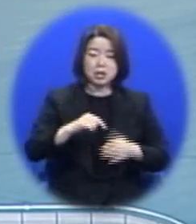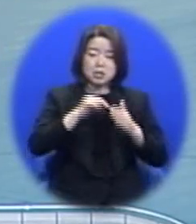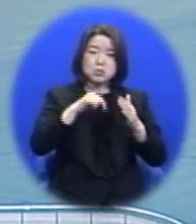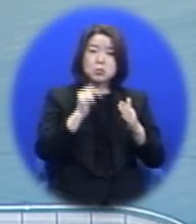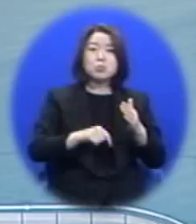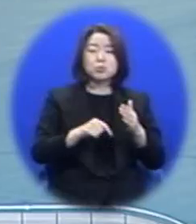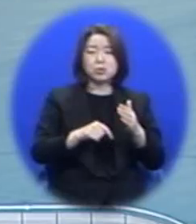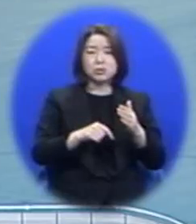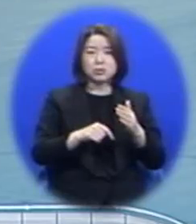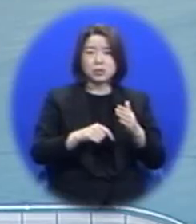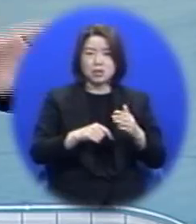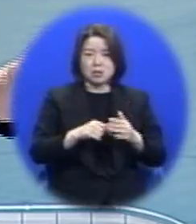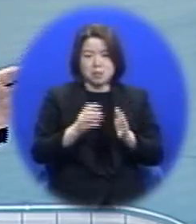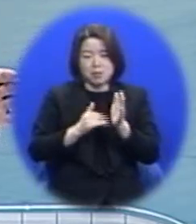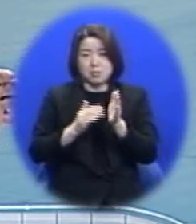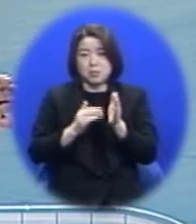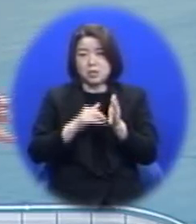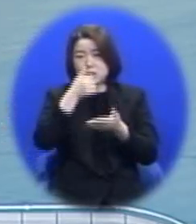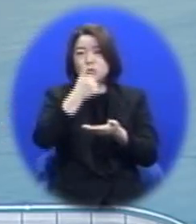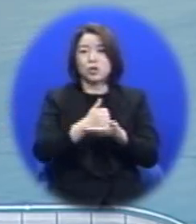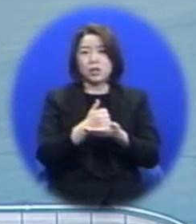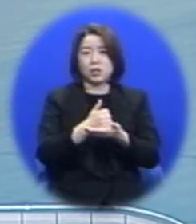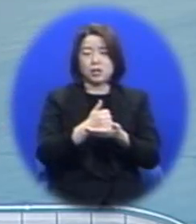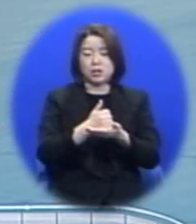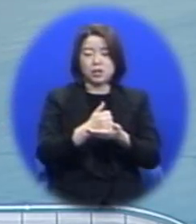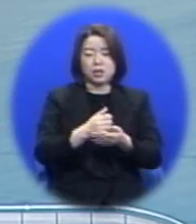교회가 바리새주의적이 되는 겁니다.